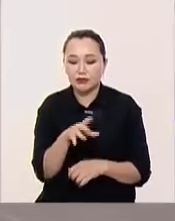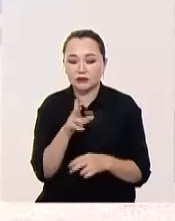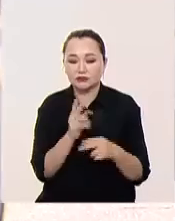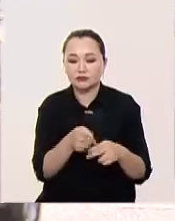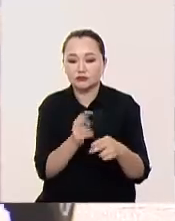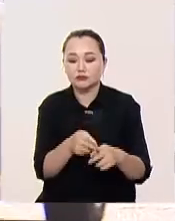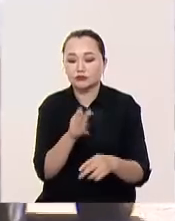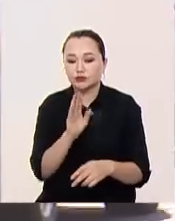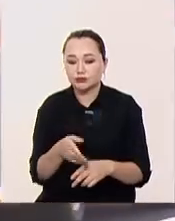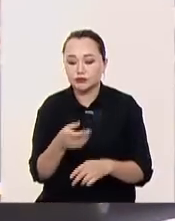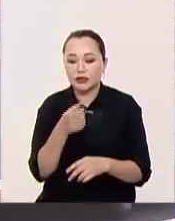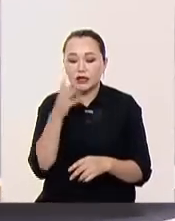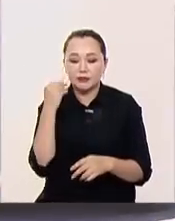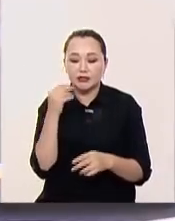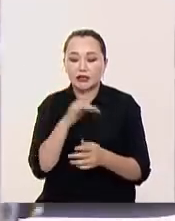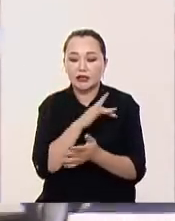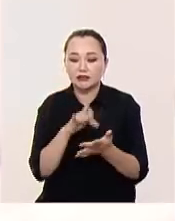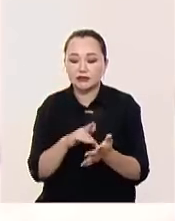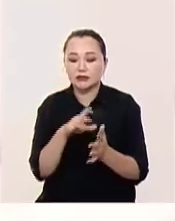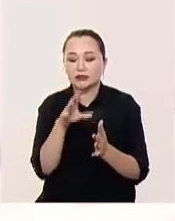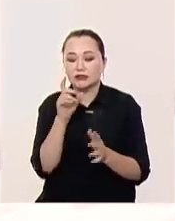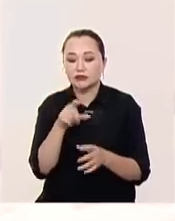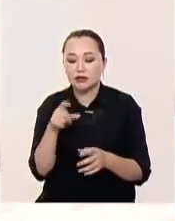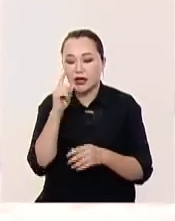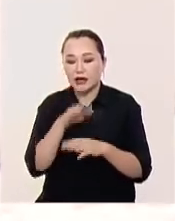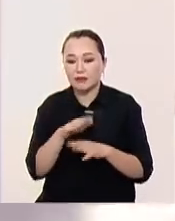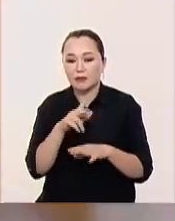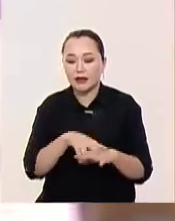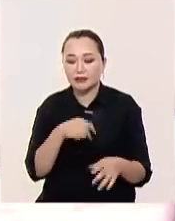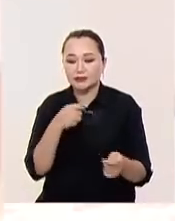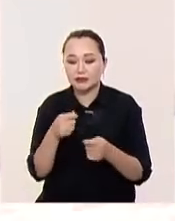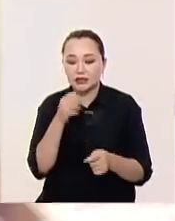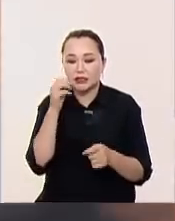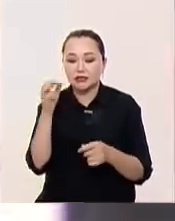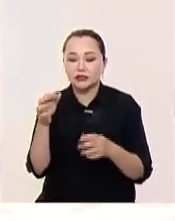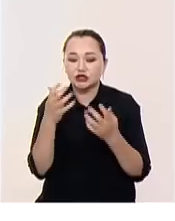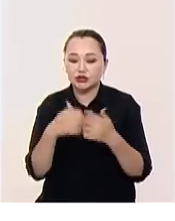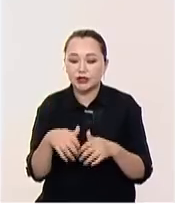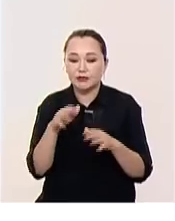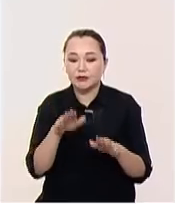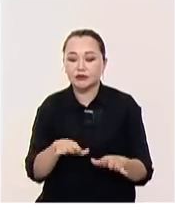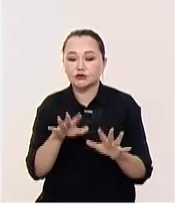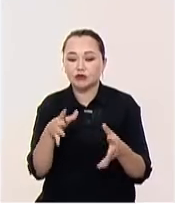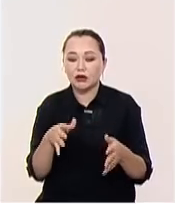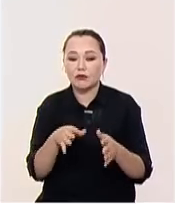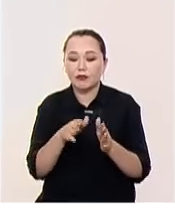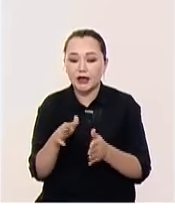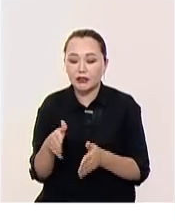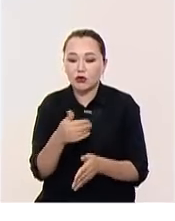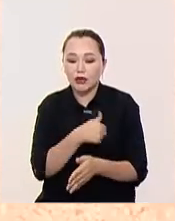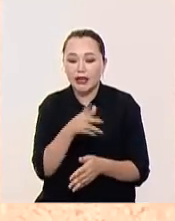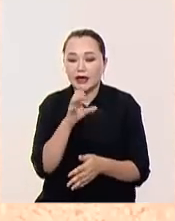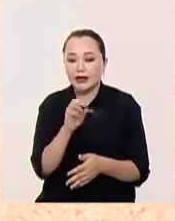бөгейді. Алматы қаласы полиция департаменті әкімшілік полиция басқармасы дерегіне сүйенсек, қалыптасқан жағдайды дұрыстау мақсатында